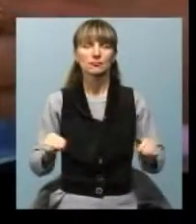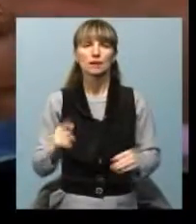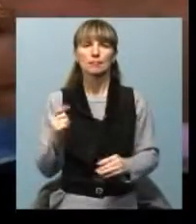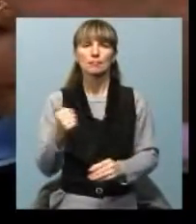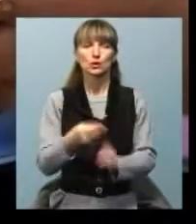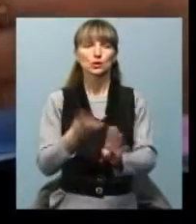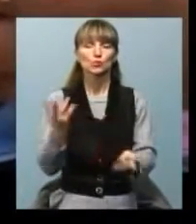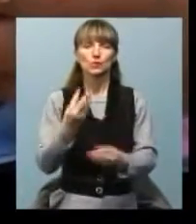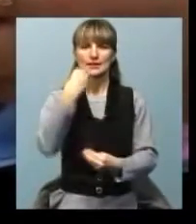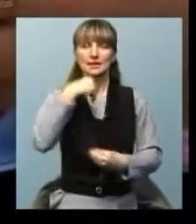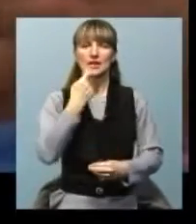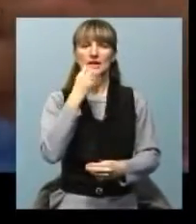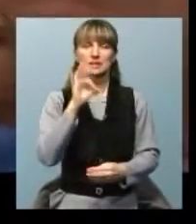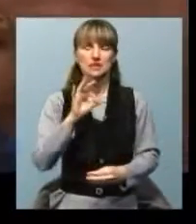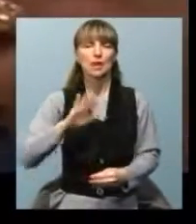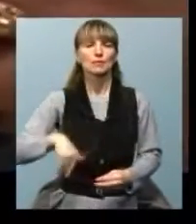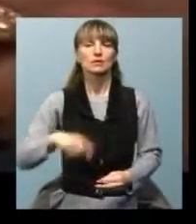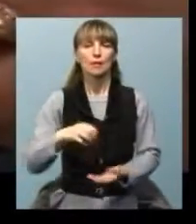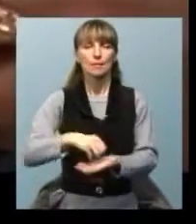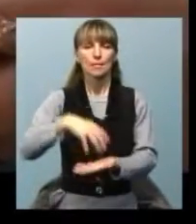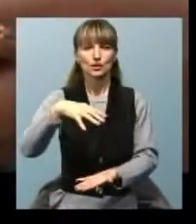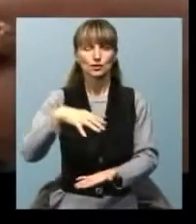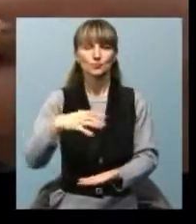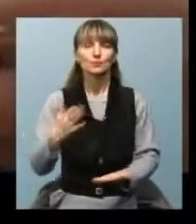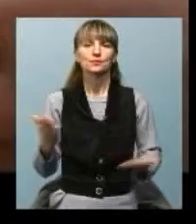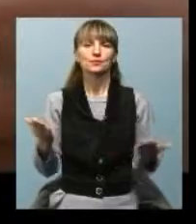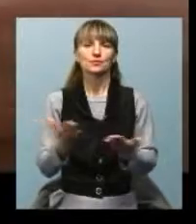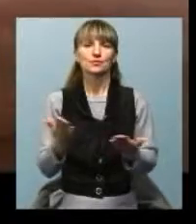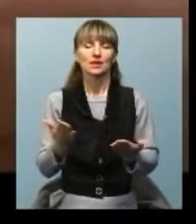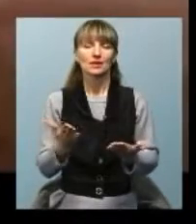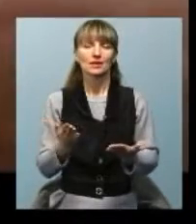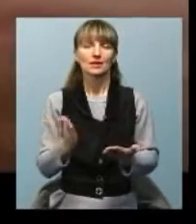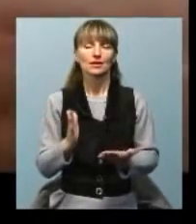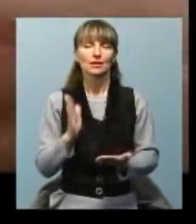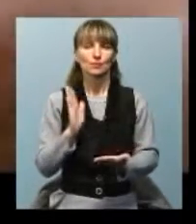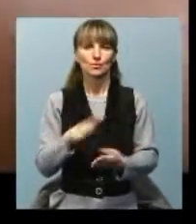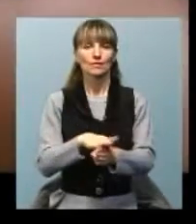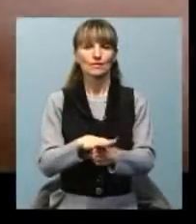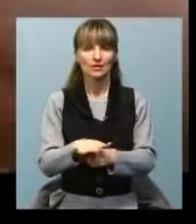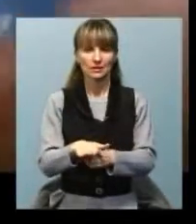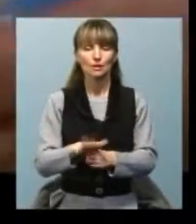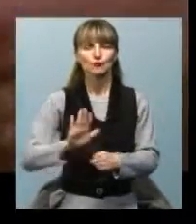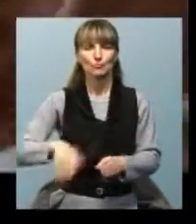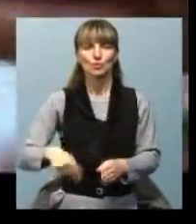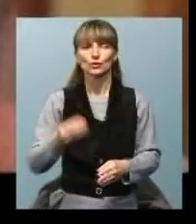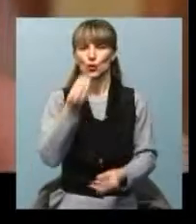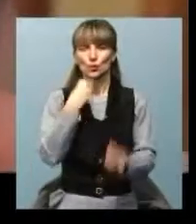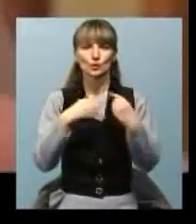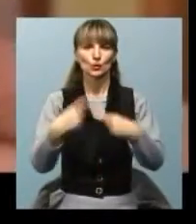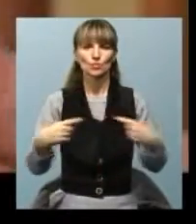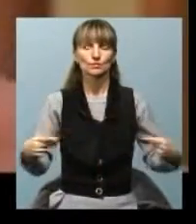потрібно покуштувати яйце, а після нього – паску. Як тільки такий ритуал буде виконано, можна приступати до інших